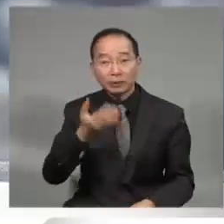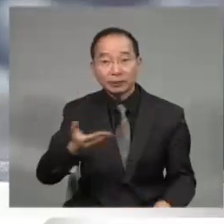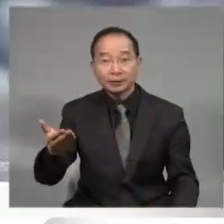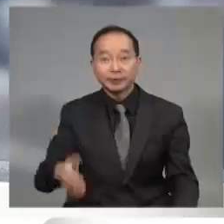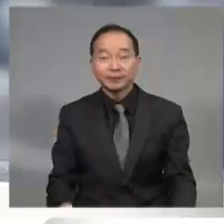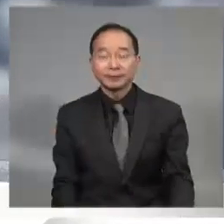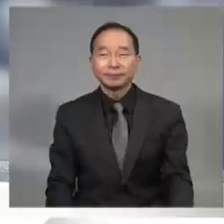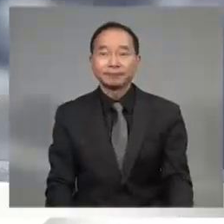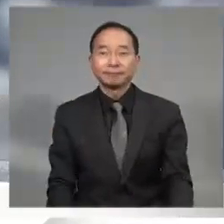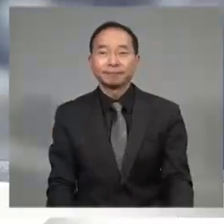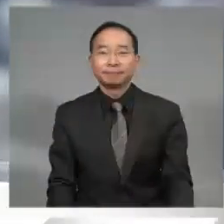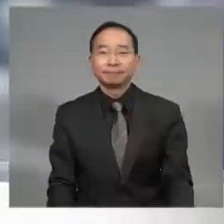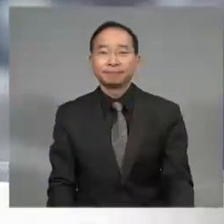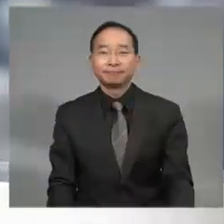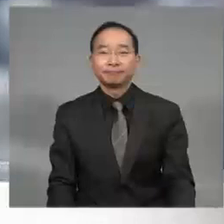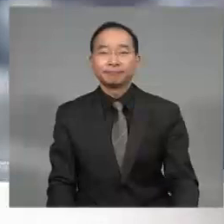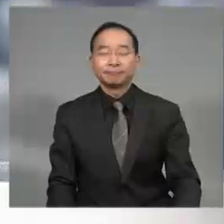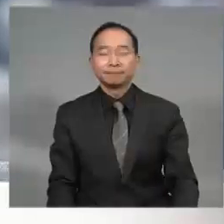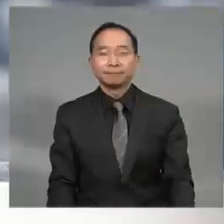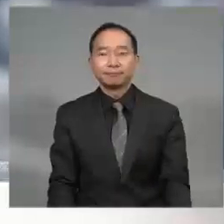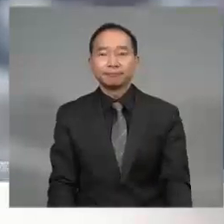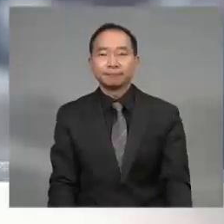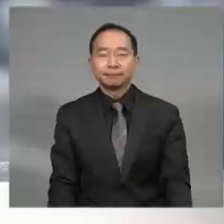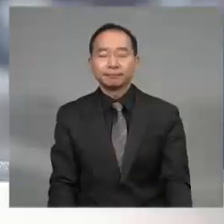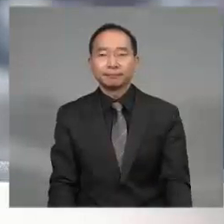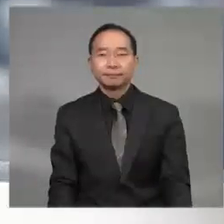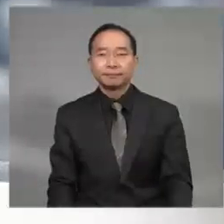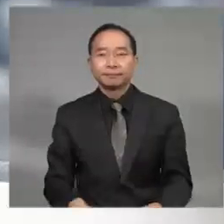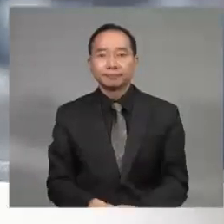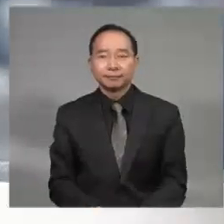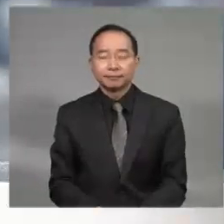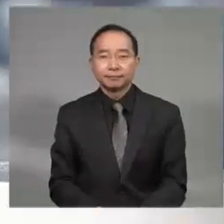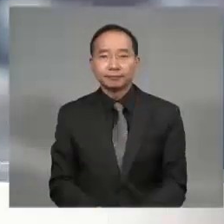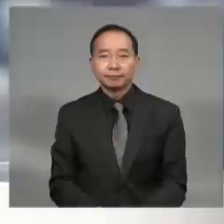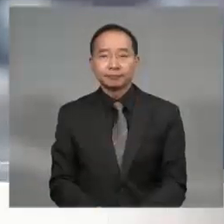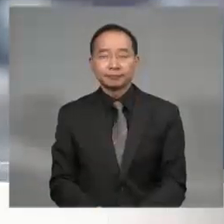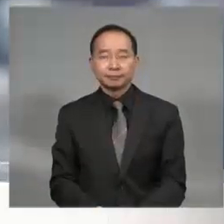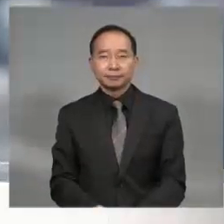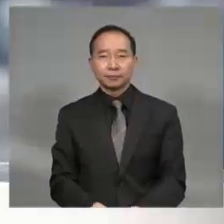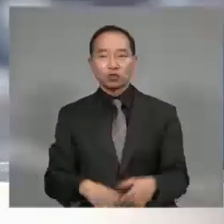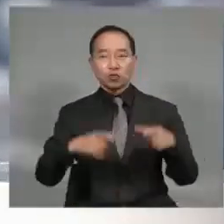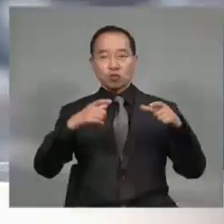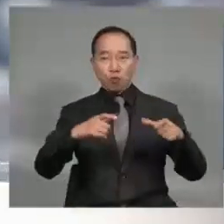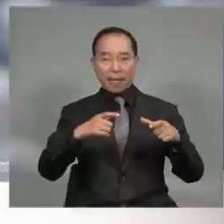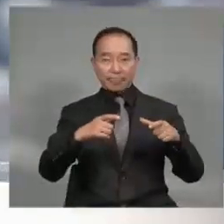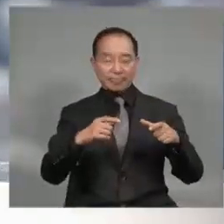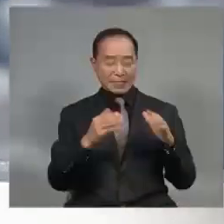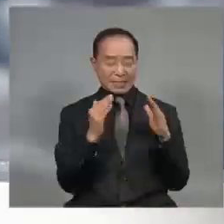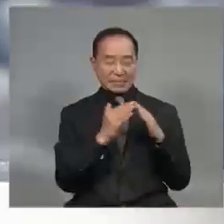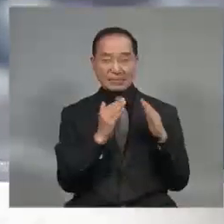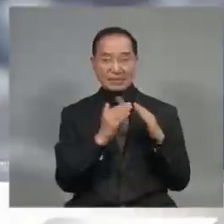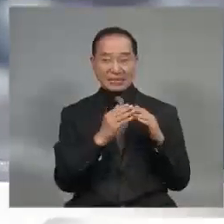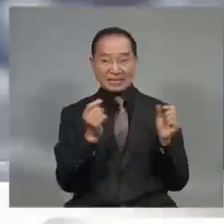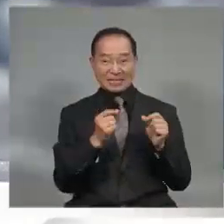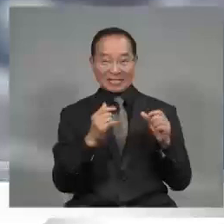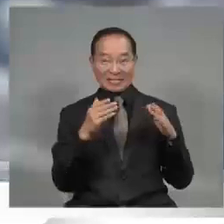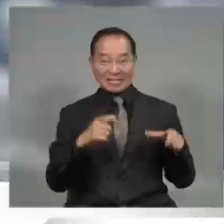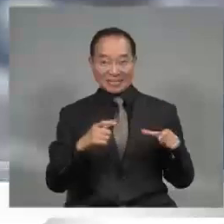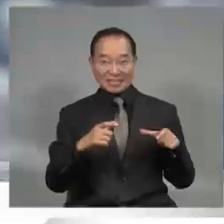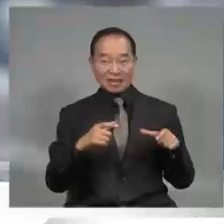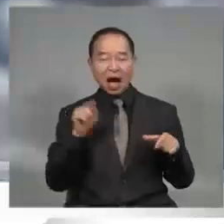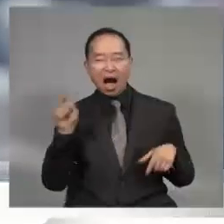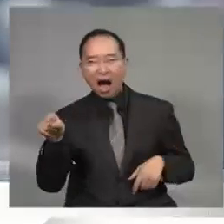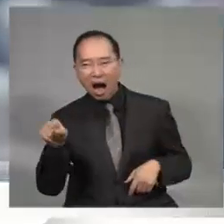하겠습니다. 예. 자, 관내 사전투표함과 이제 관외 사전투표함은 저희가 확실히 알겠고.